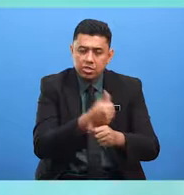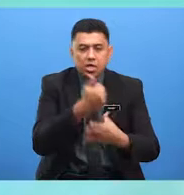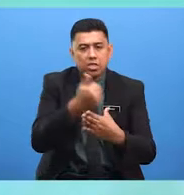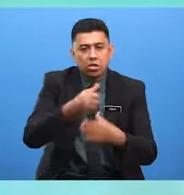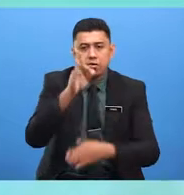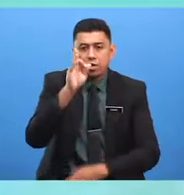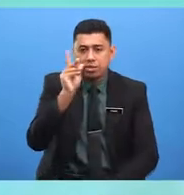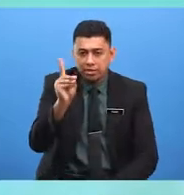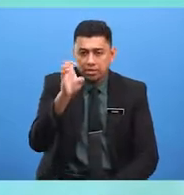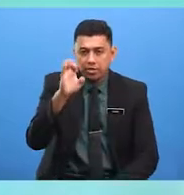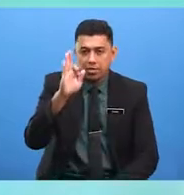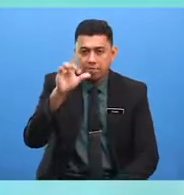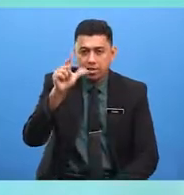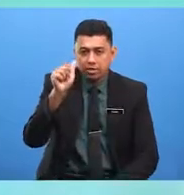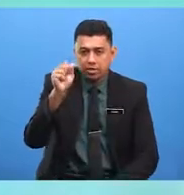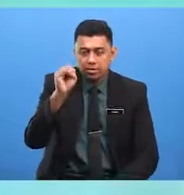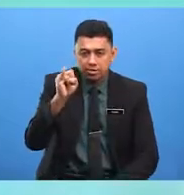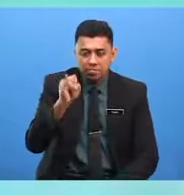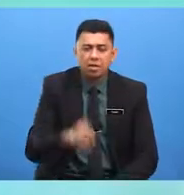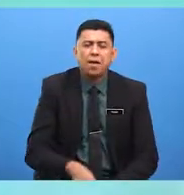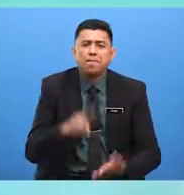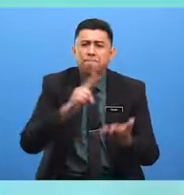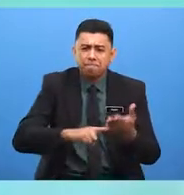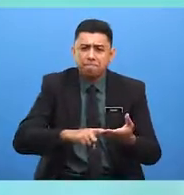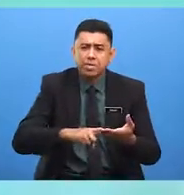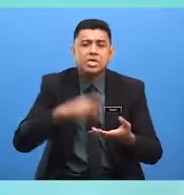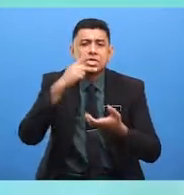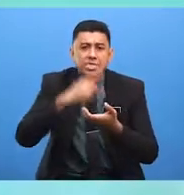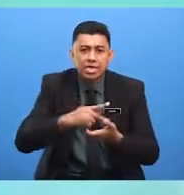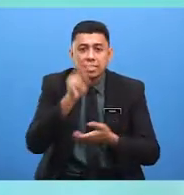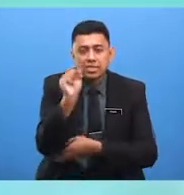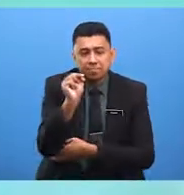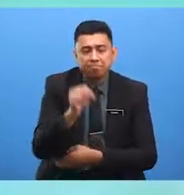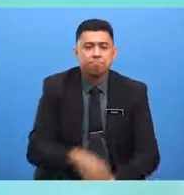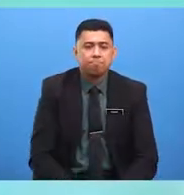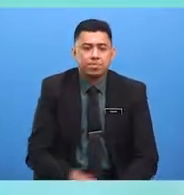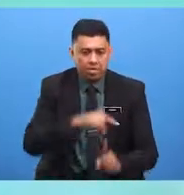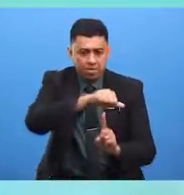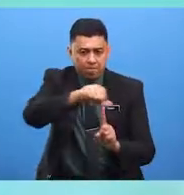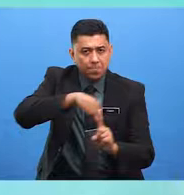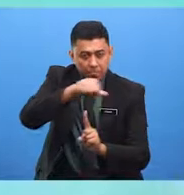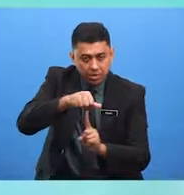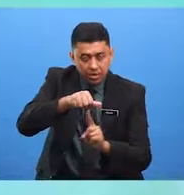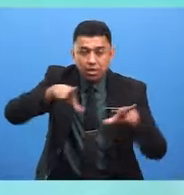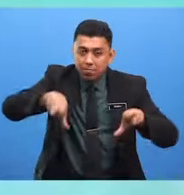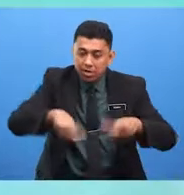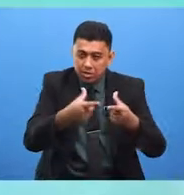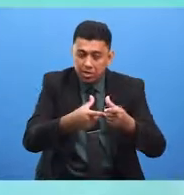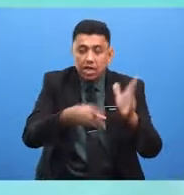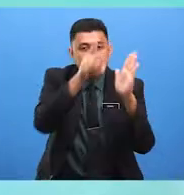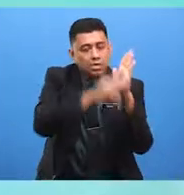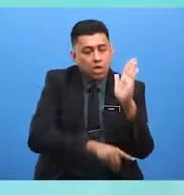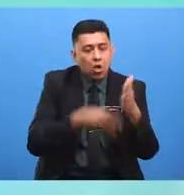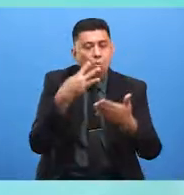Apakah kesannya apabila dilaksanakan dasar keuangan mengembang apabila kerajaan melaksanakan dasar